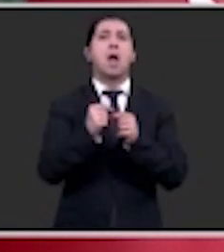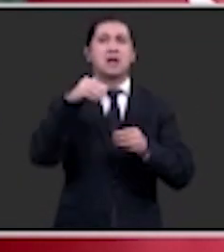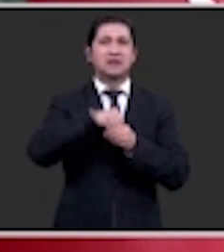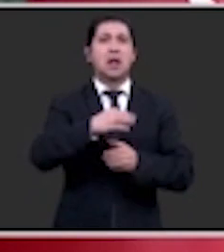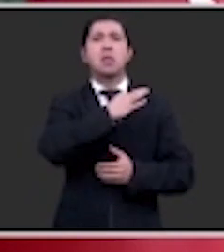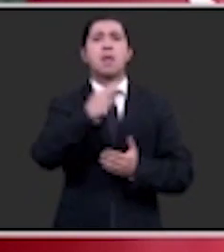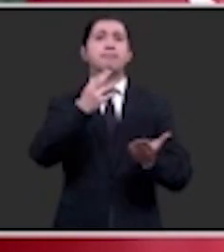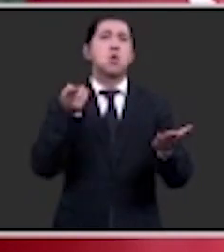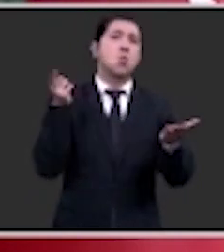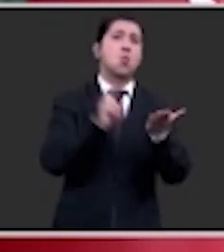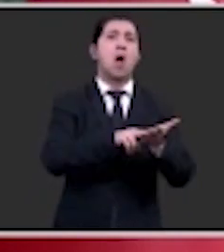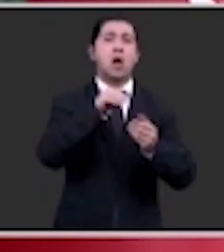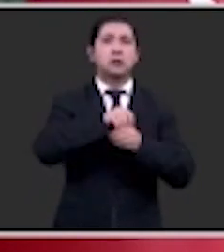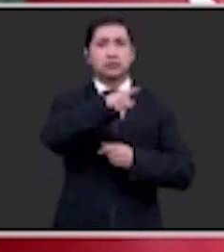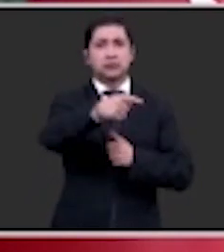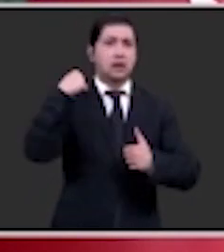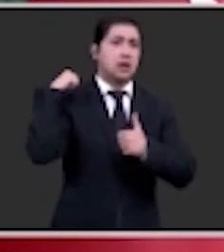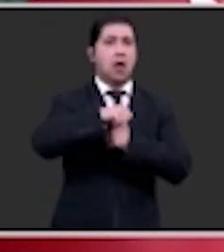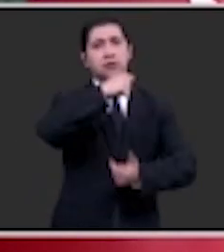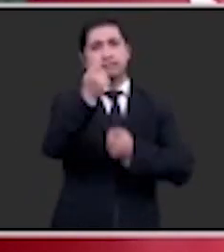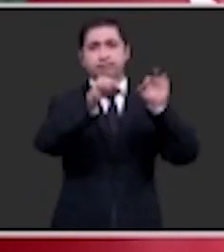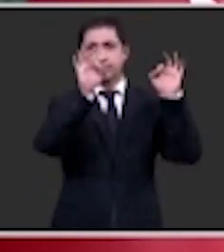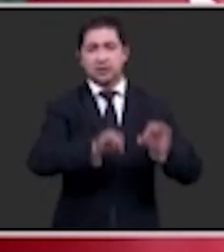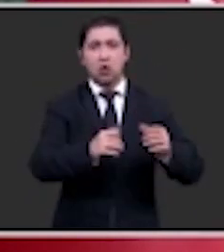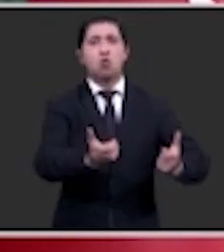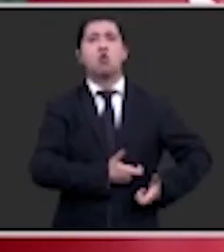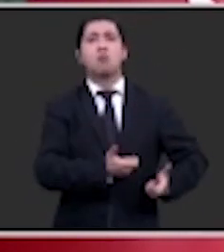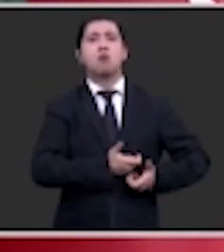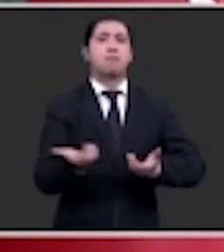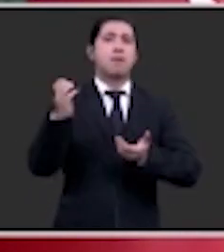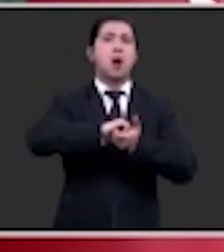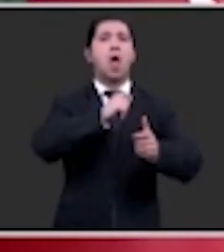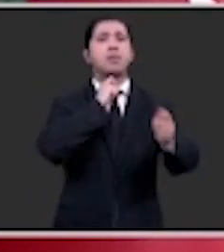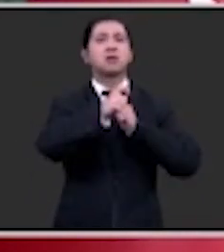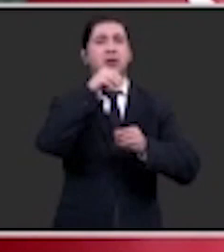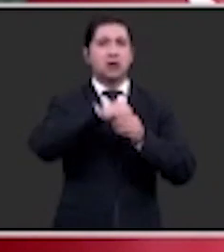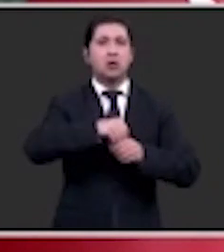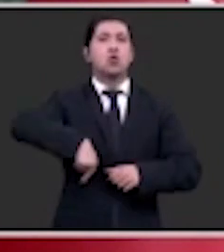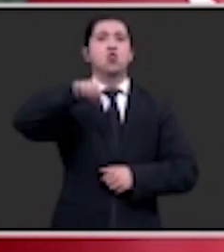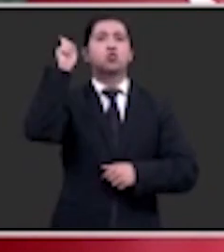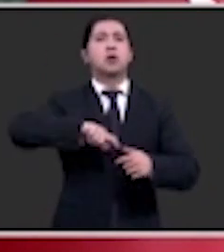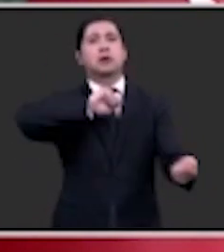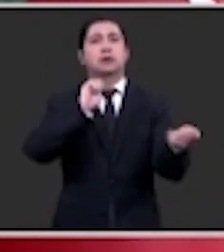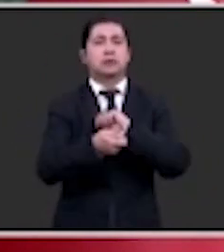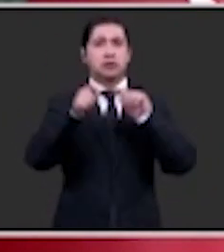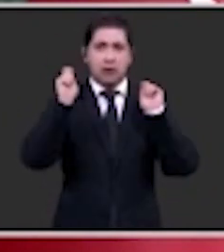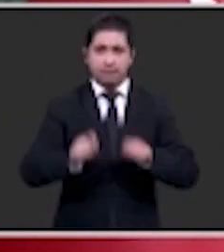tam üyelik sürecimizin canlandırılması Gümrük Birliği Anlaşmasının güncellenmesi